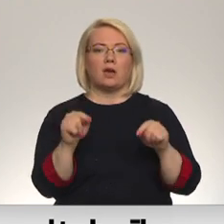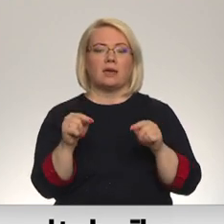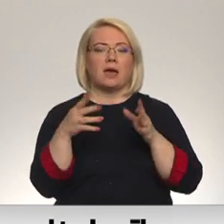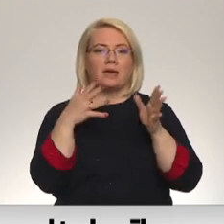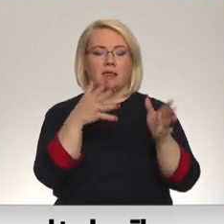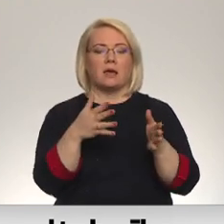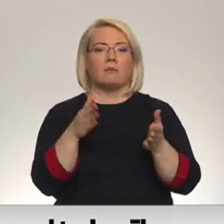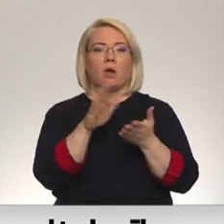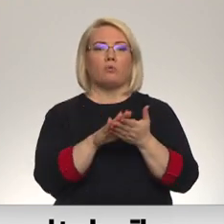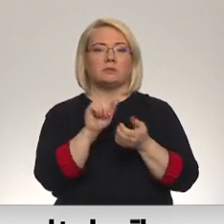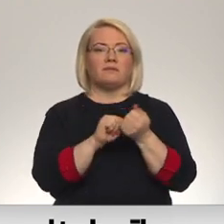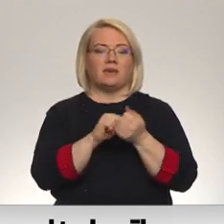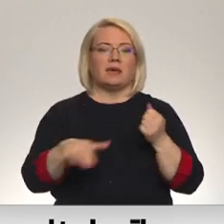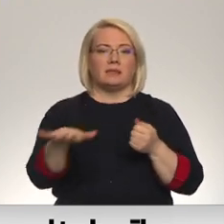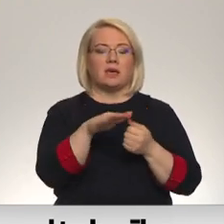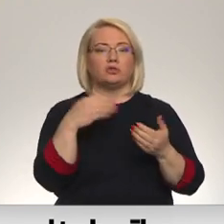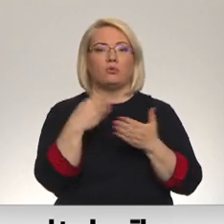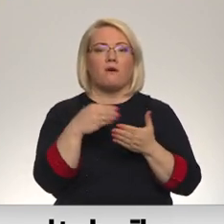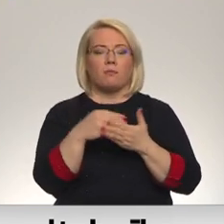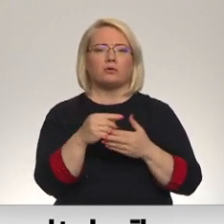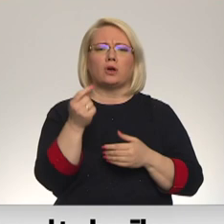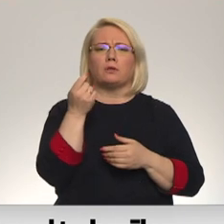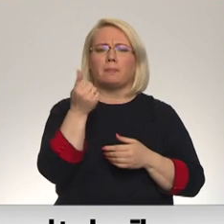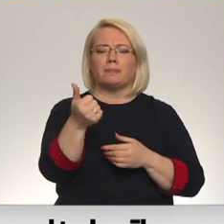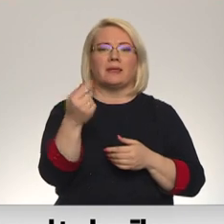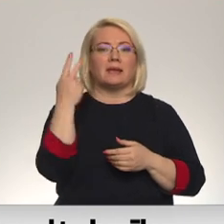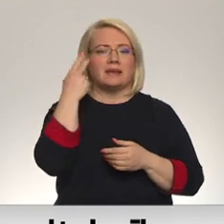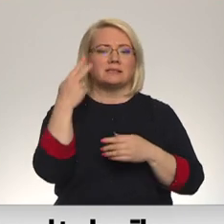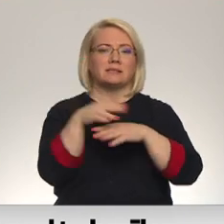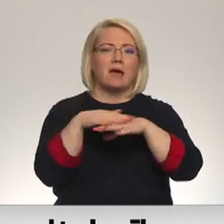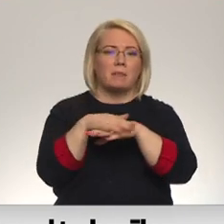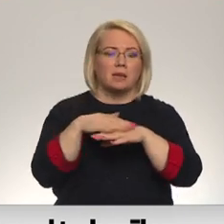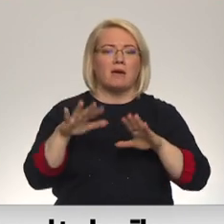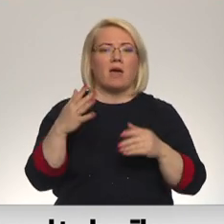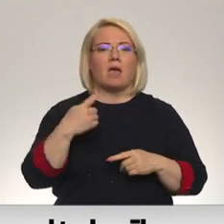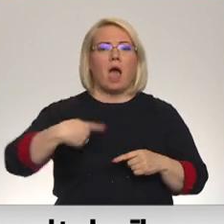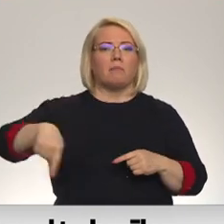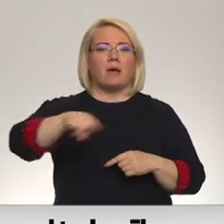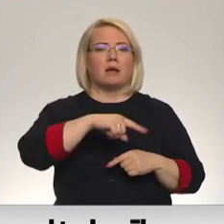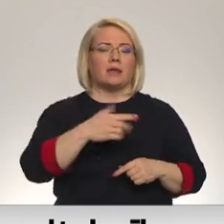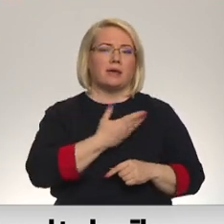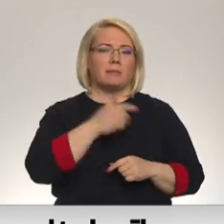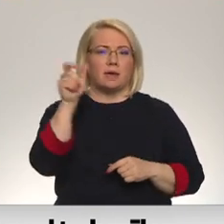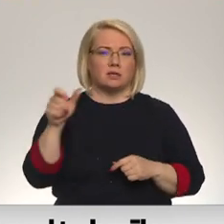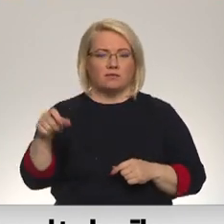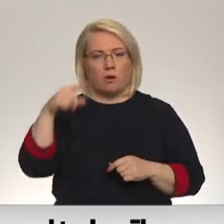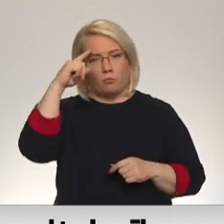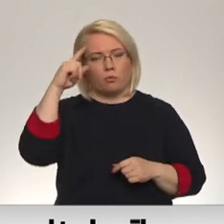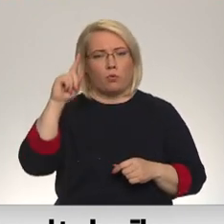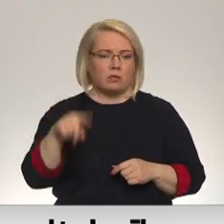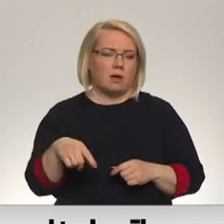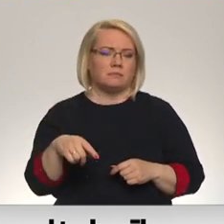ietekmē uz vidas novērtējumā pastāvēs kaut mazākais risks sabiedrībai vai apkārtējiem iedzīvotājiem, tad, protams, ka tas jau neatsver